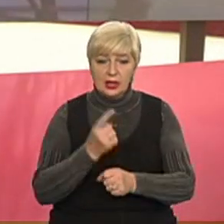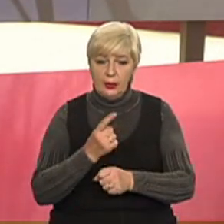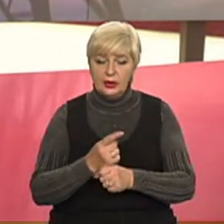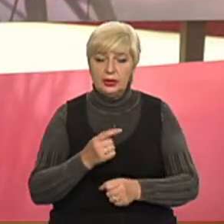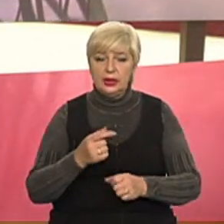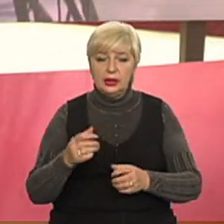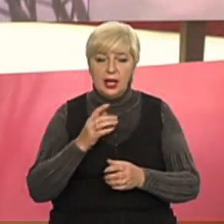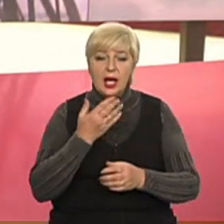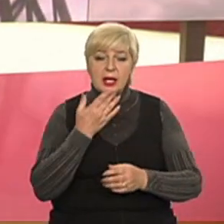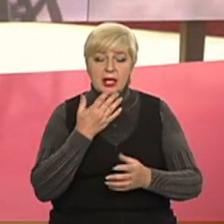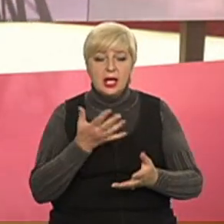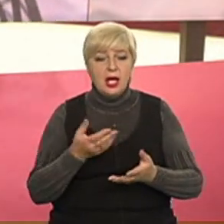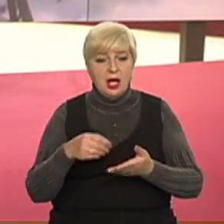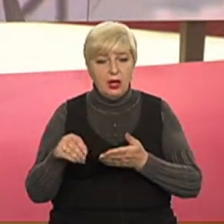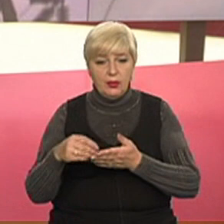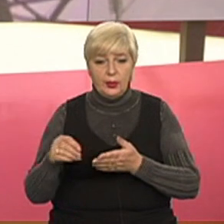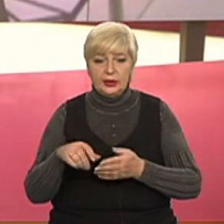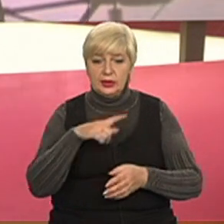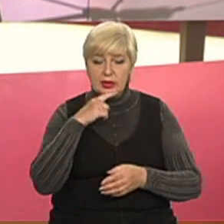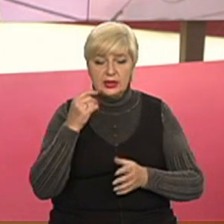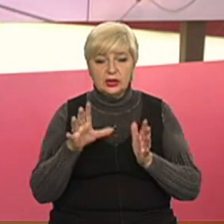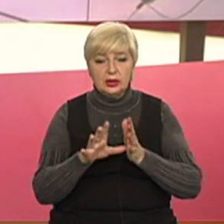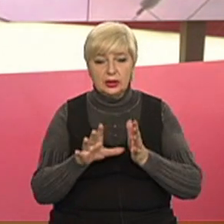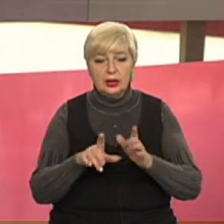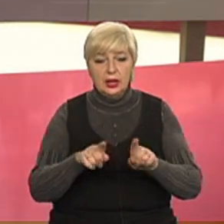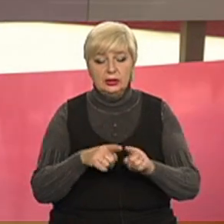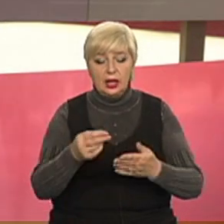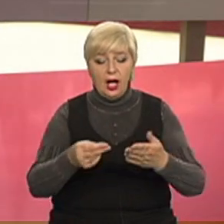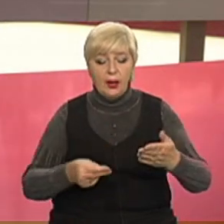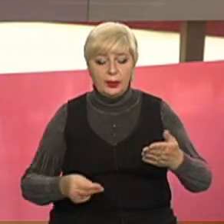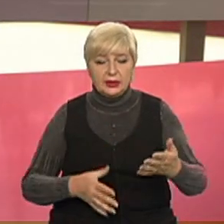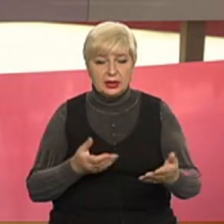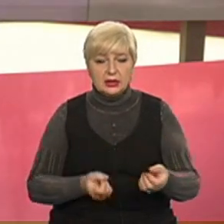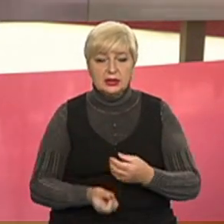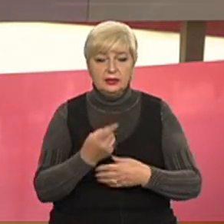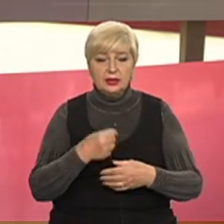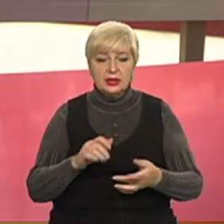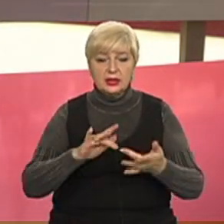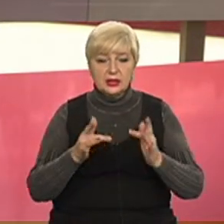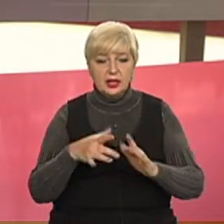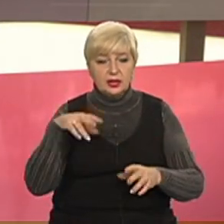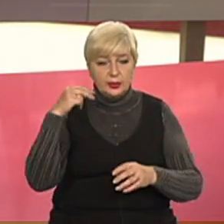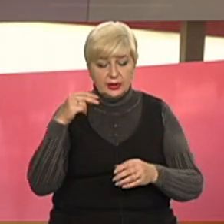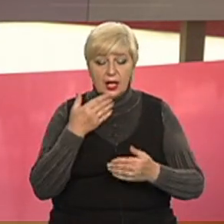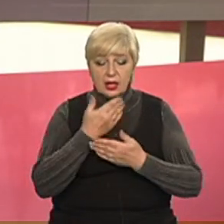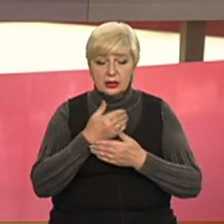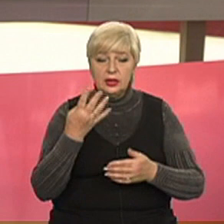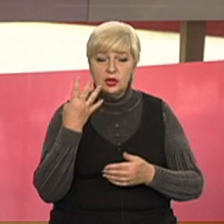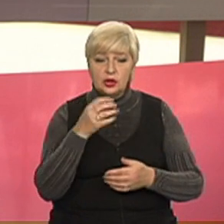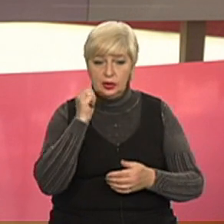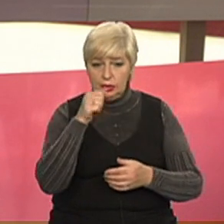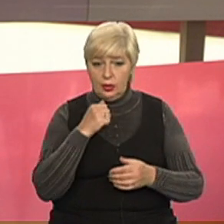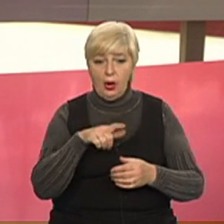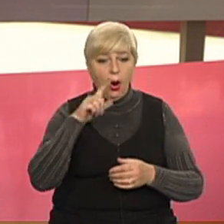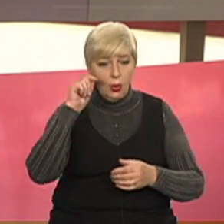Заборонити імпорт російської електроенергії – така петиція з'явилась на сайті президента. За останні 4 роки Україна не